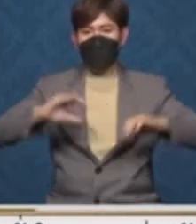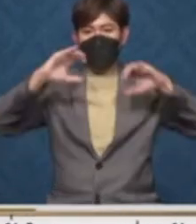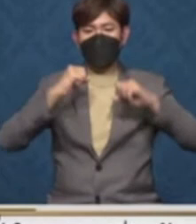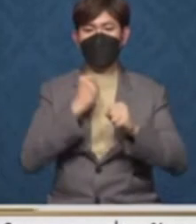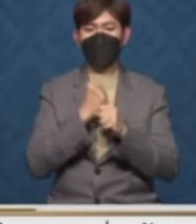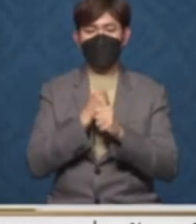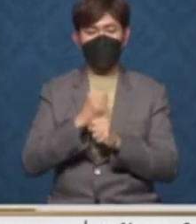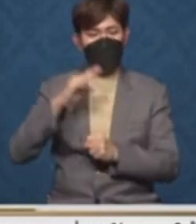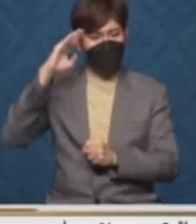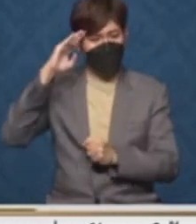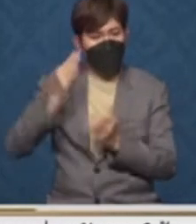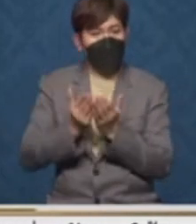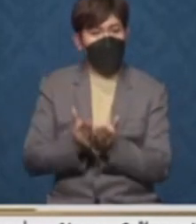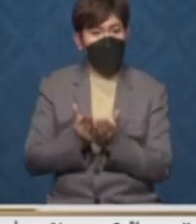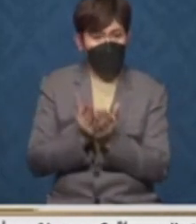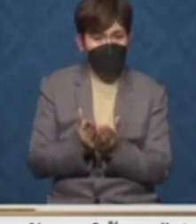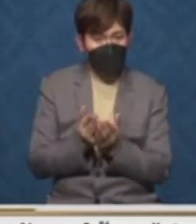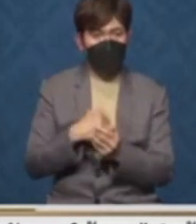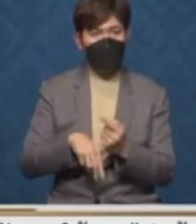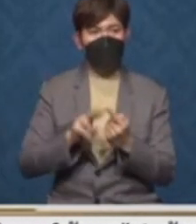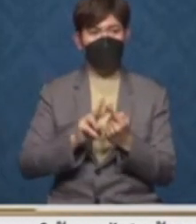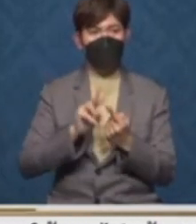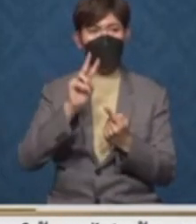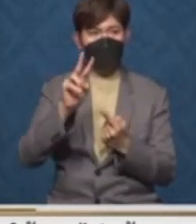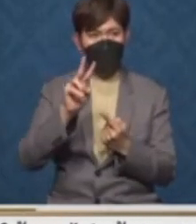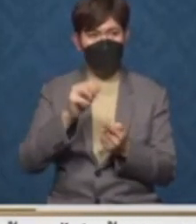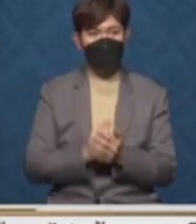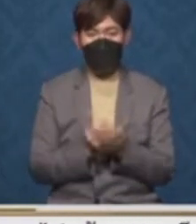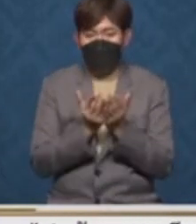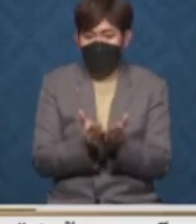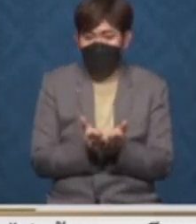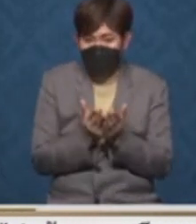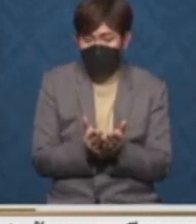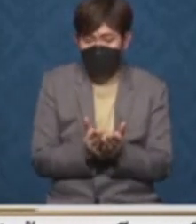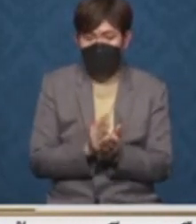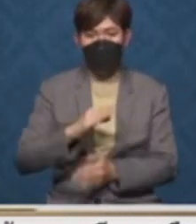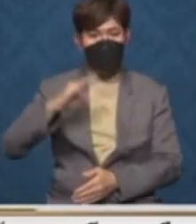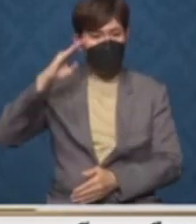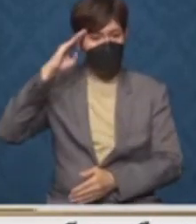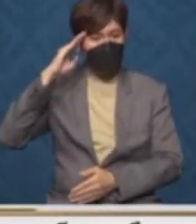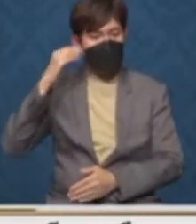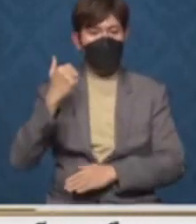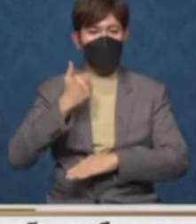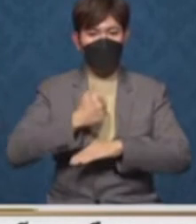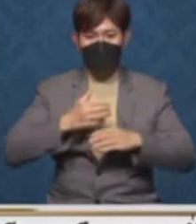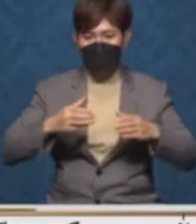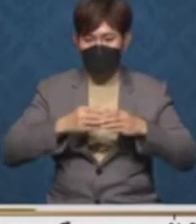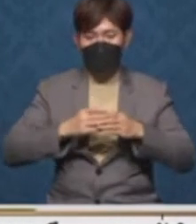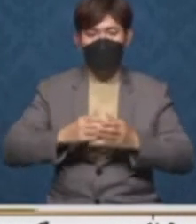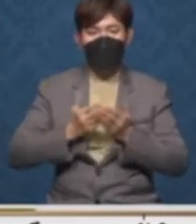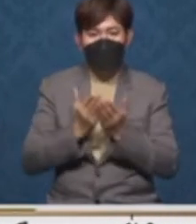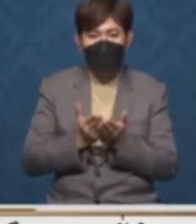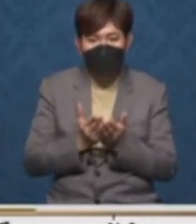2. มูลค่าในการจัดหาเรือดำน้ำของกองทัพเรือไทยทั้งหมดทั้งโครงการเนี่ยนะครับ